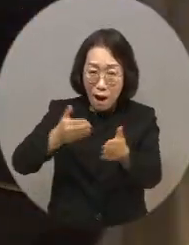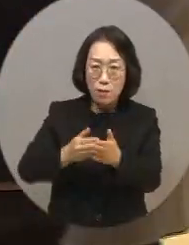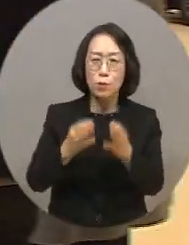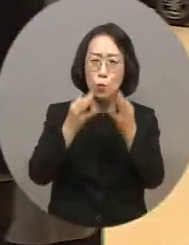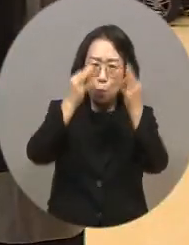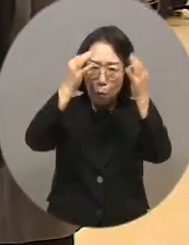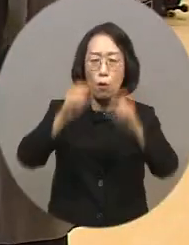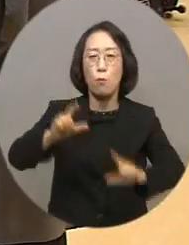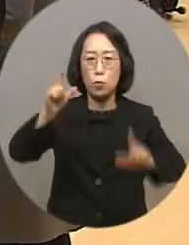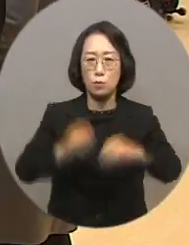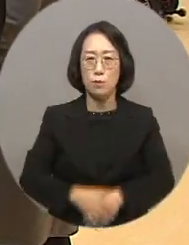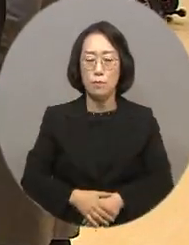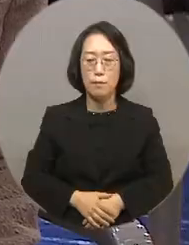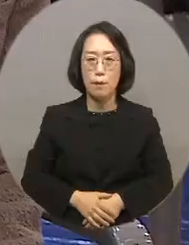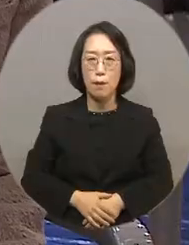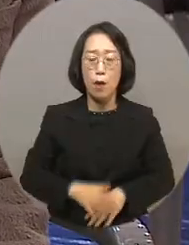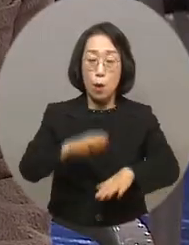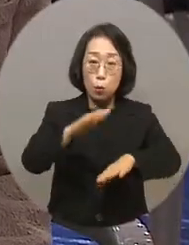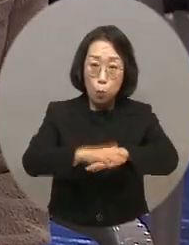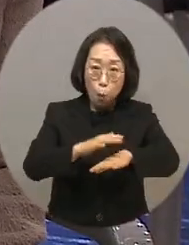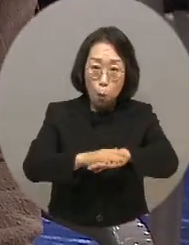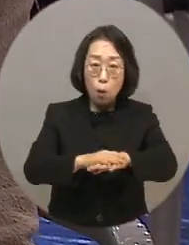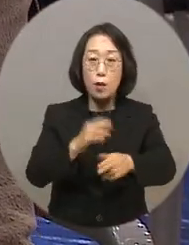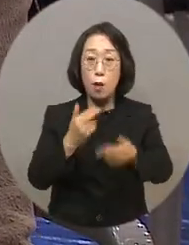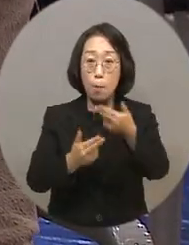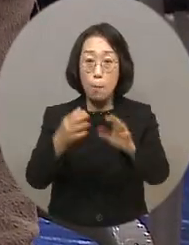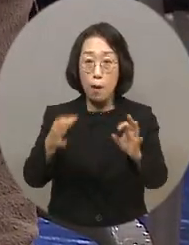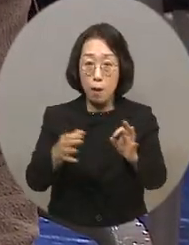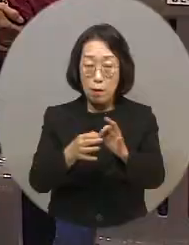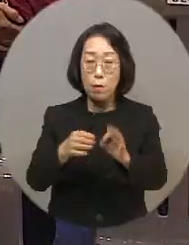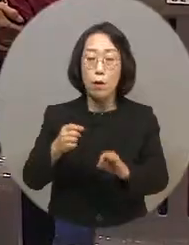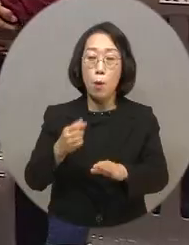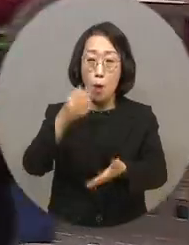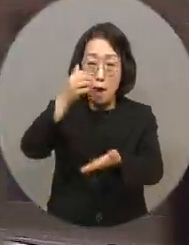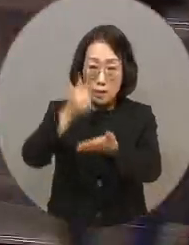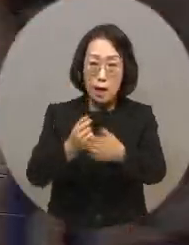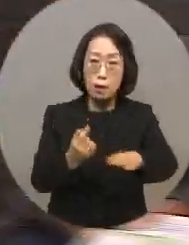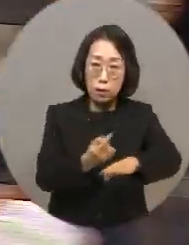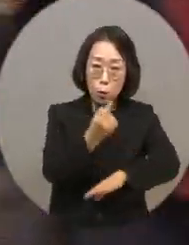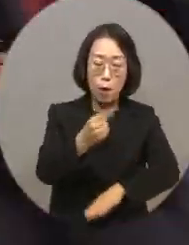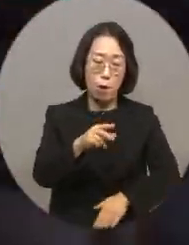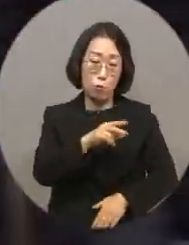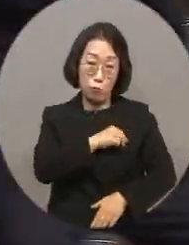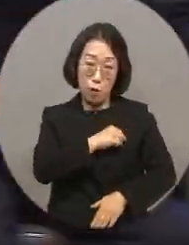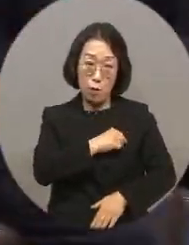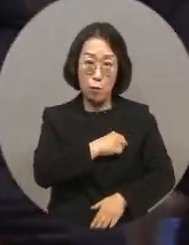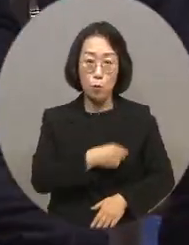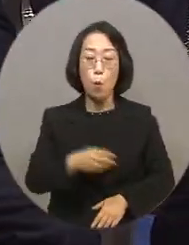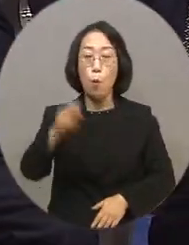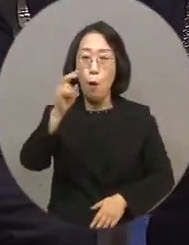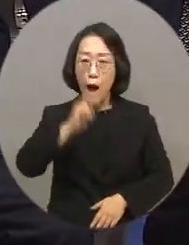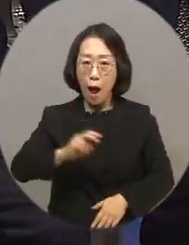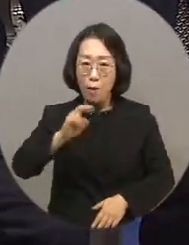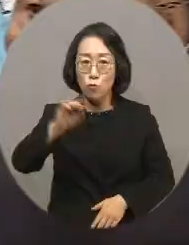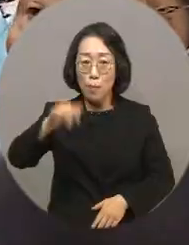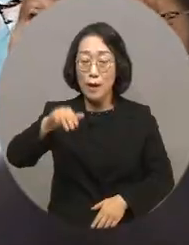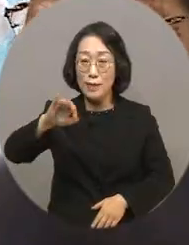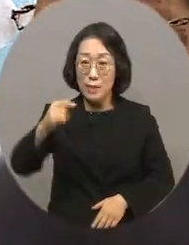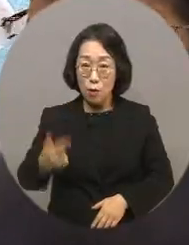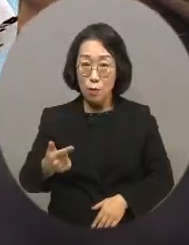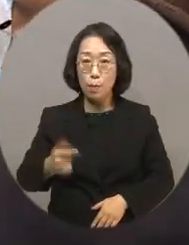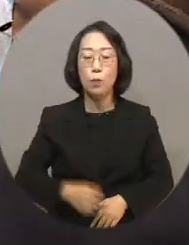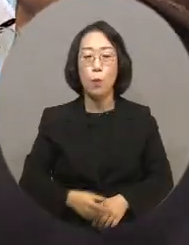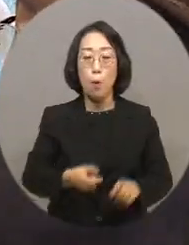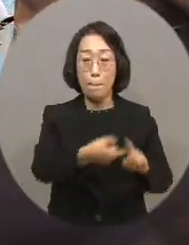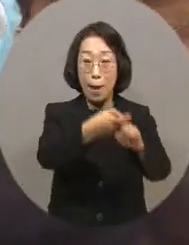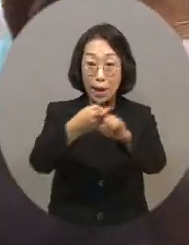축제에는 한국장애인 농축산기술협회 홍기표 회장을 비롯한 여러 국회의원과 트로트 가수 박지연 팬카페